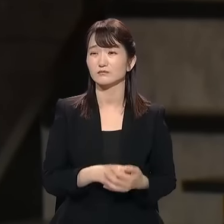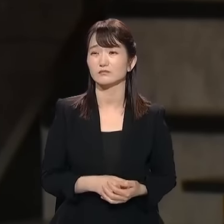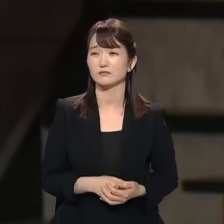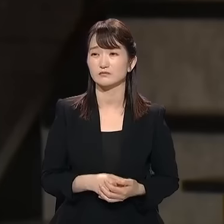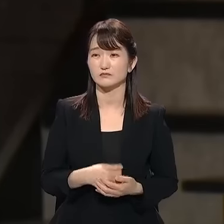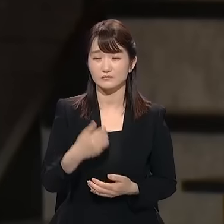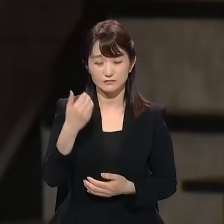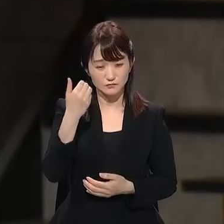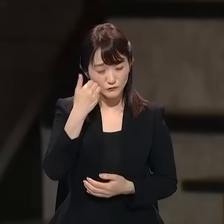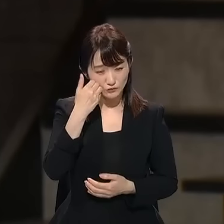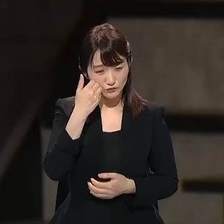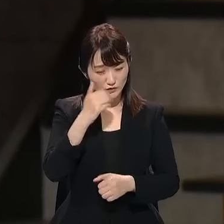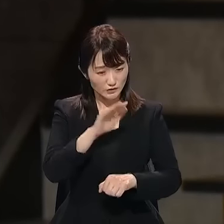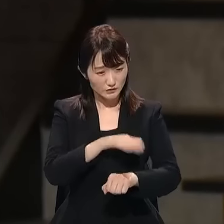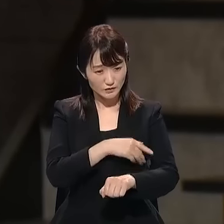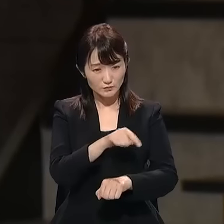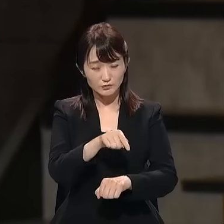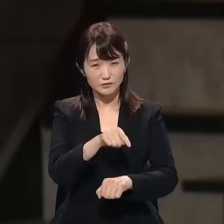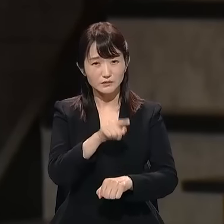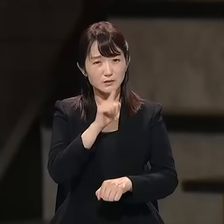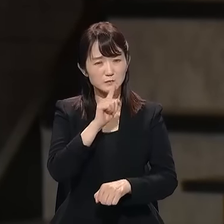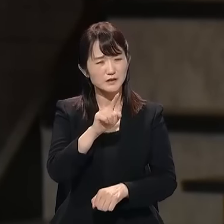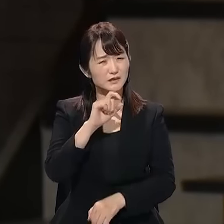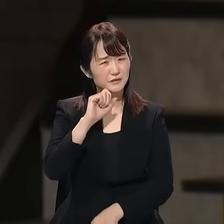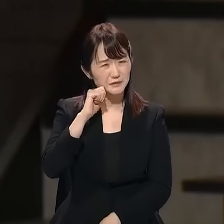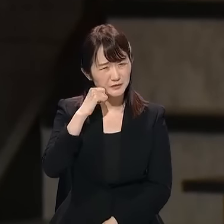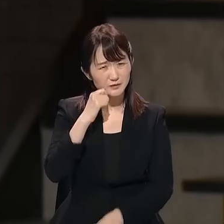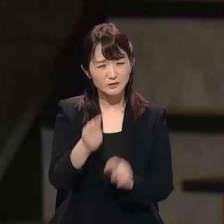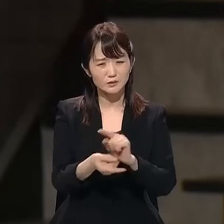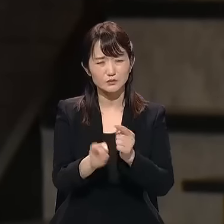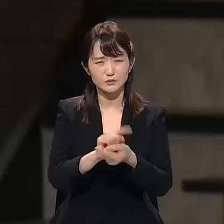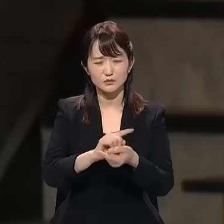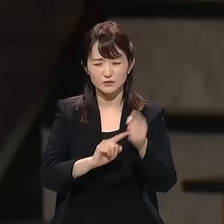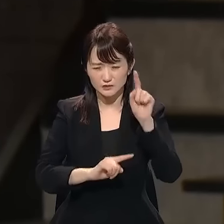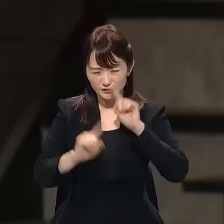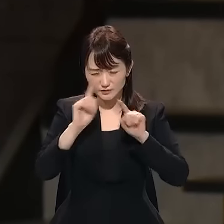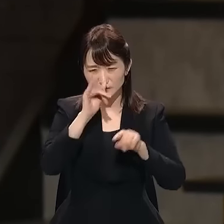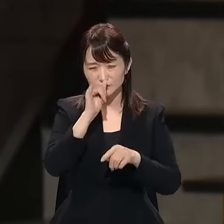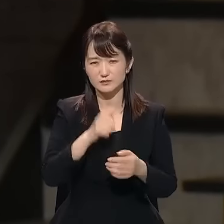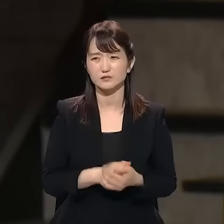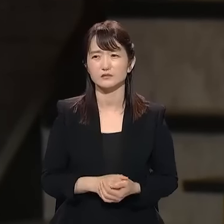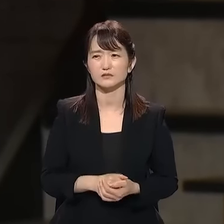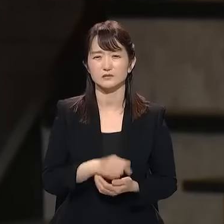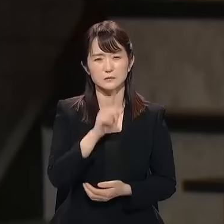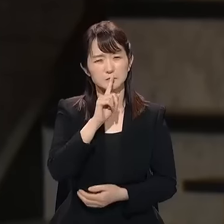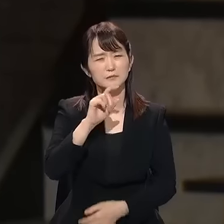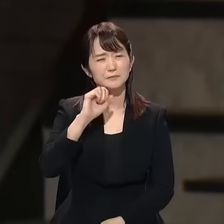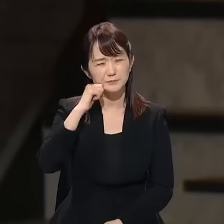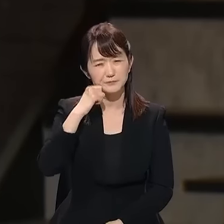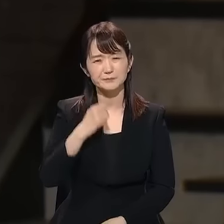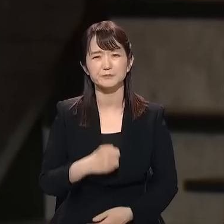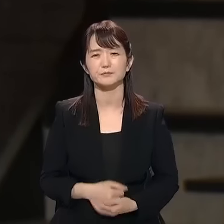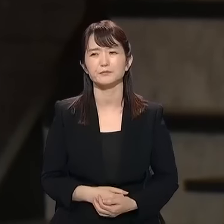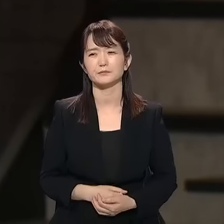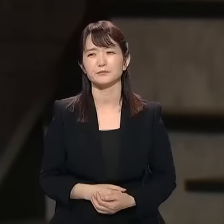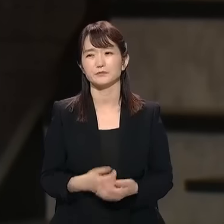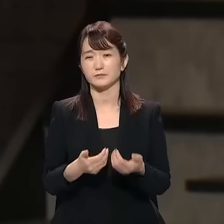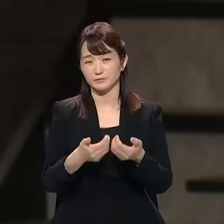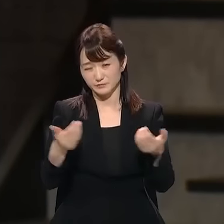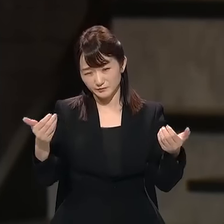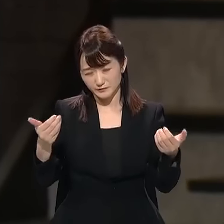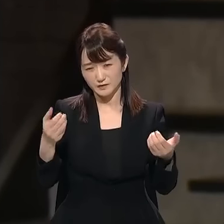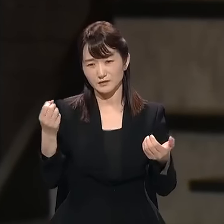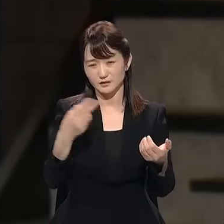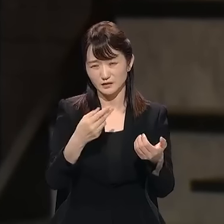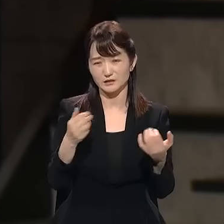누가 유척 배우자라고 지금 또 측정하기도 어려울 정도로 서로 상처를 주고 받았기 때문에 여기서 논하기가 좀 어려운 거고요 뭐 헤어지든